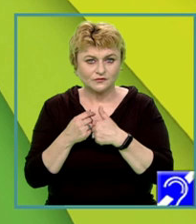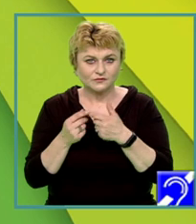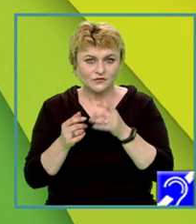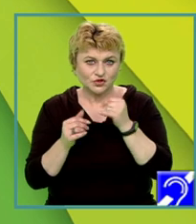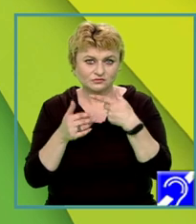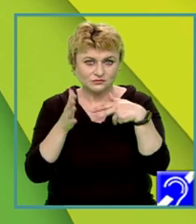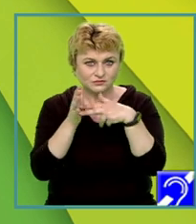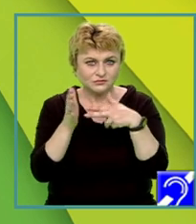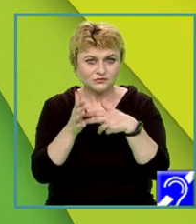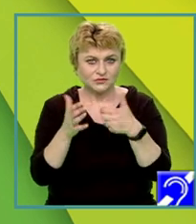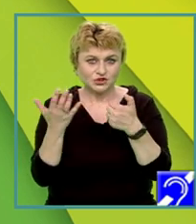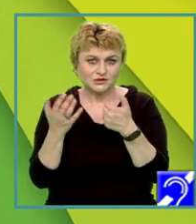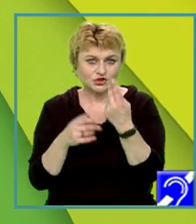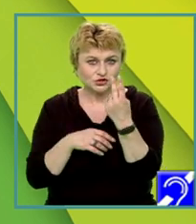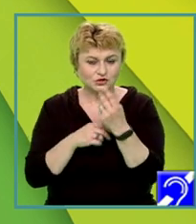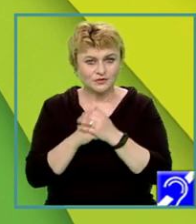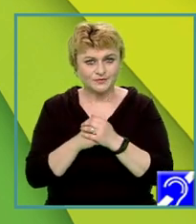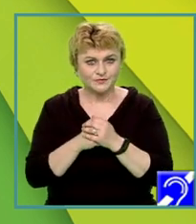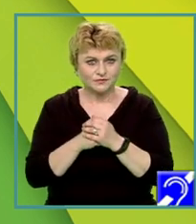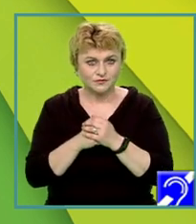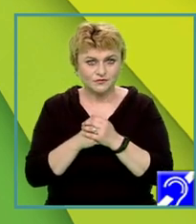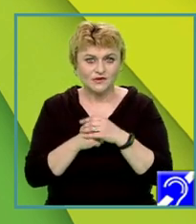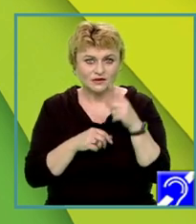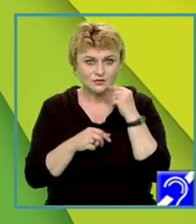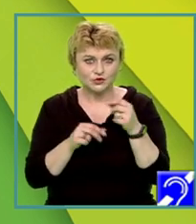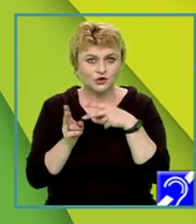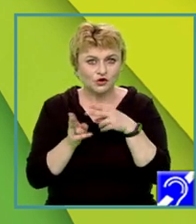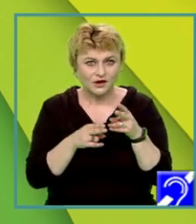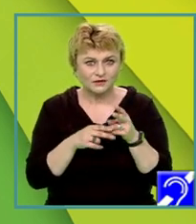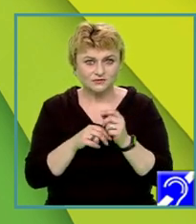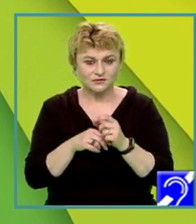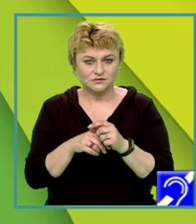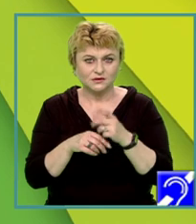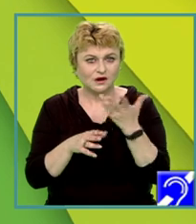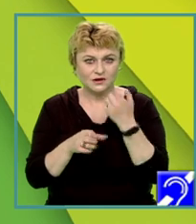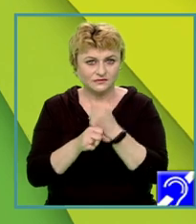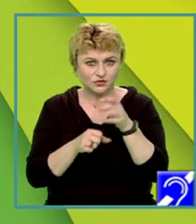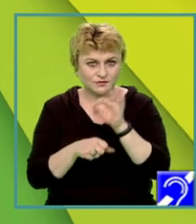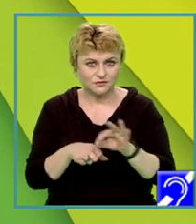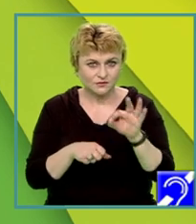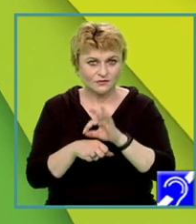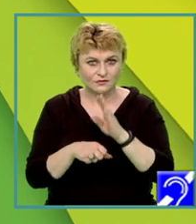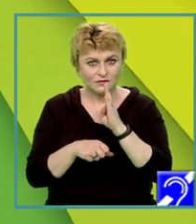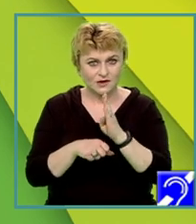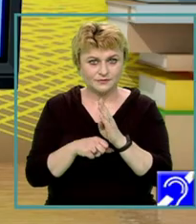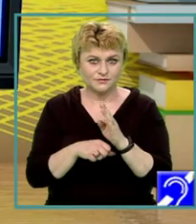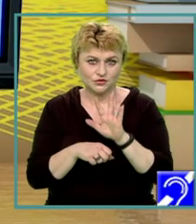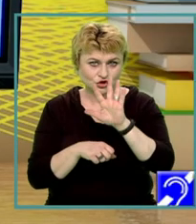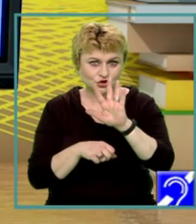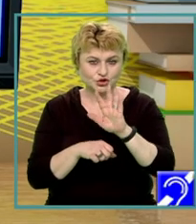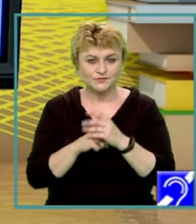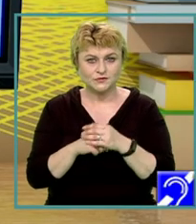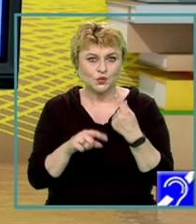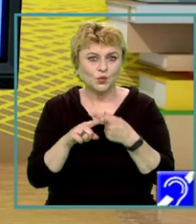deîmpărțitul 62 așadar răspunsul corect pe care îl vom încerca îi este B5 cu